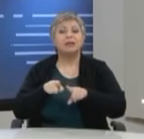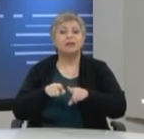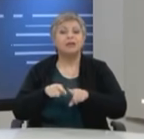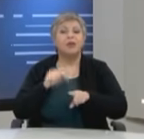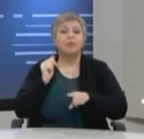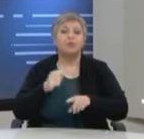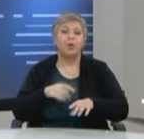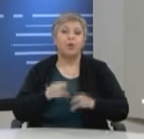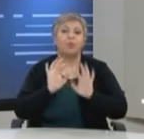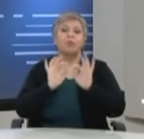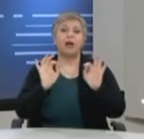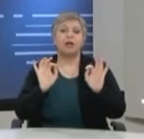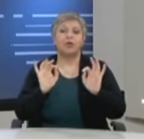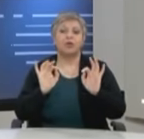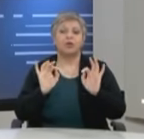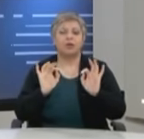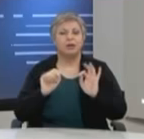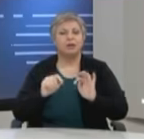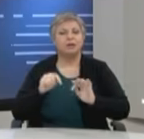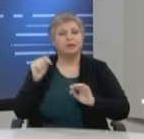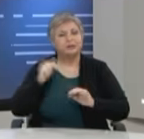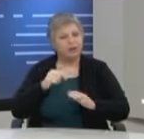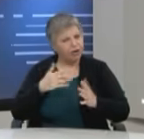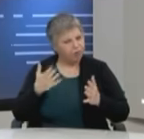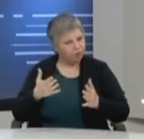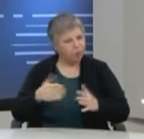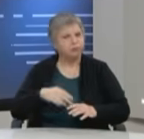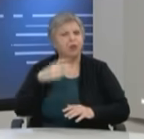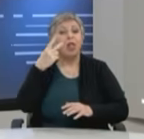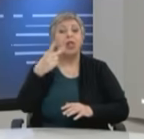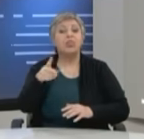Ελλάδα. Για λογαριασμό τους διαπραγματεύτηκαν σοβαρά.